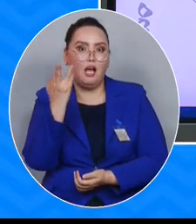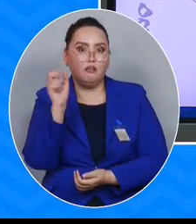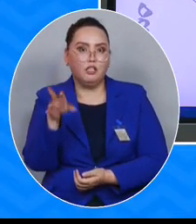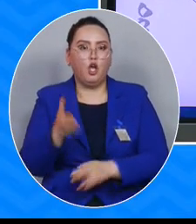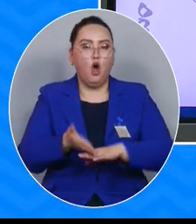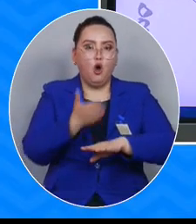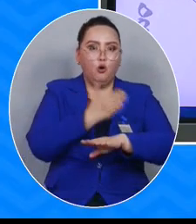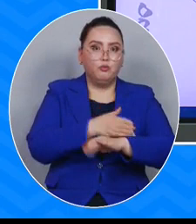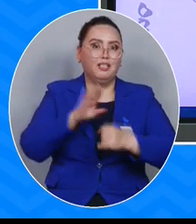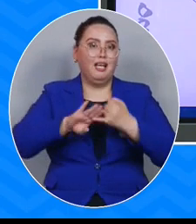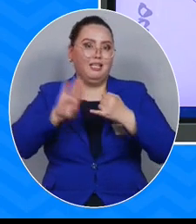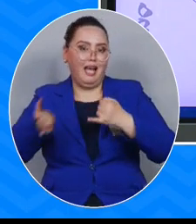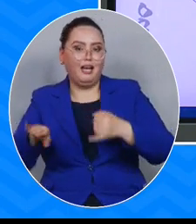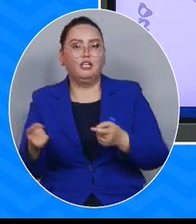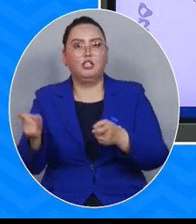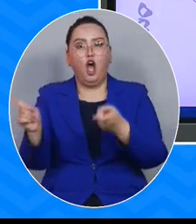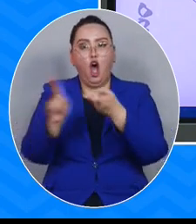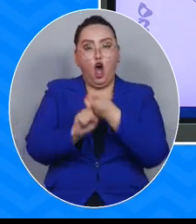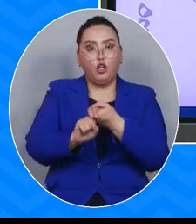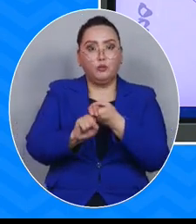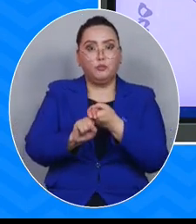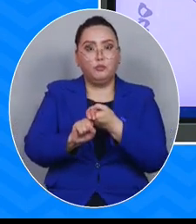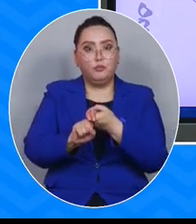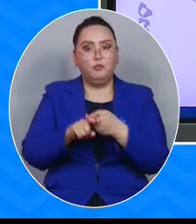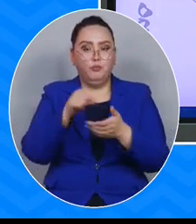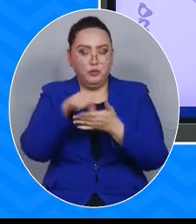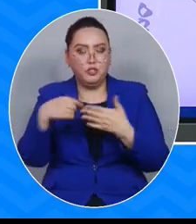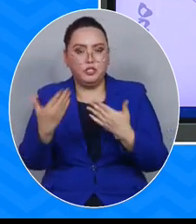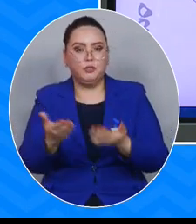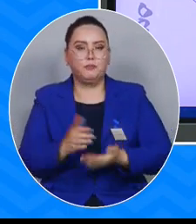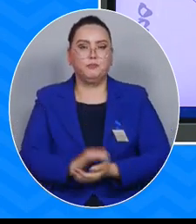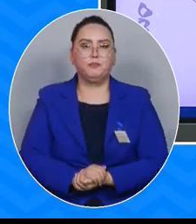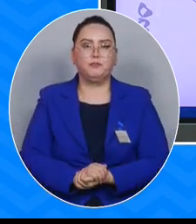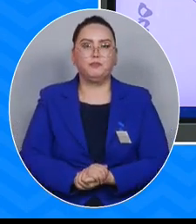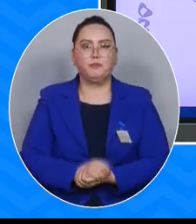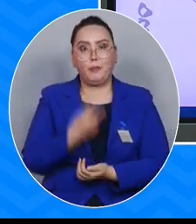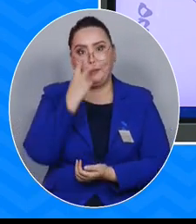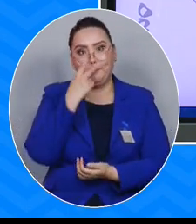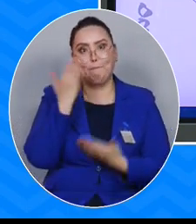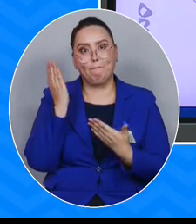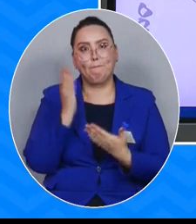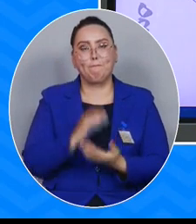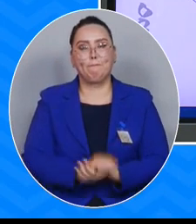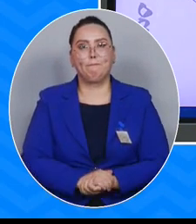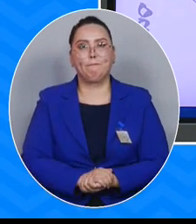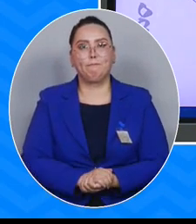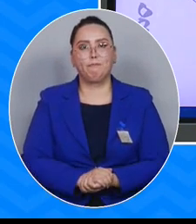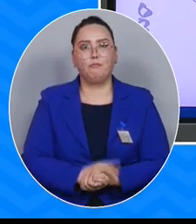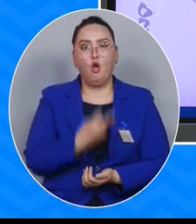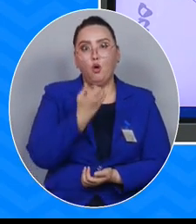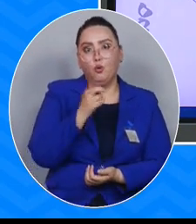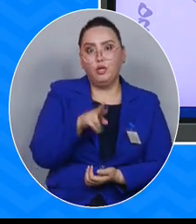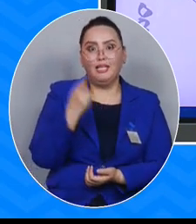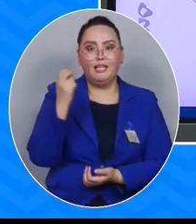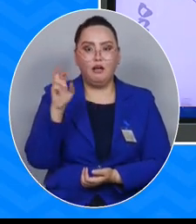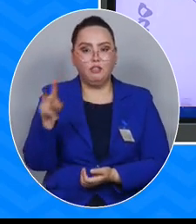дарааг яхта холпан үүр нүүлгсый ем шинчадар. Заадхэр энд хэсгүүдээс бүгдээр харараа үхтүүдээ үл яудлиг холпсый ямарүүг өө